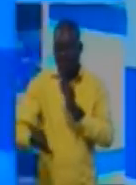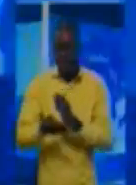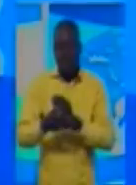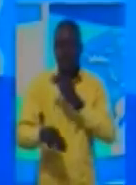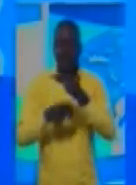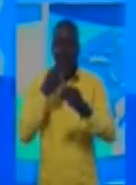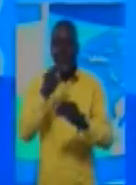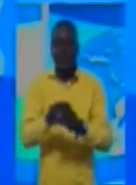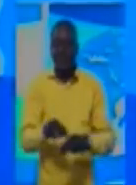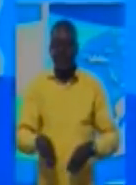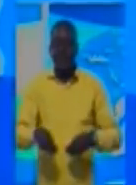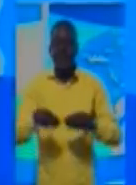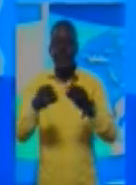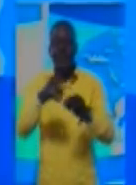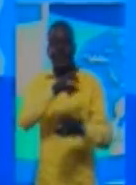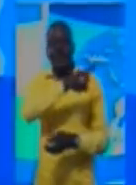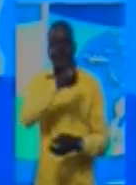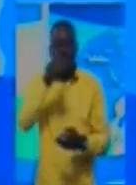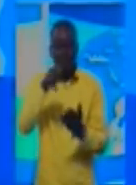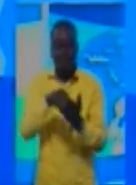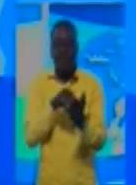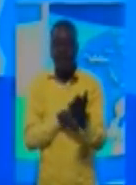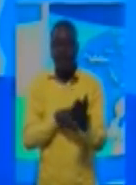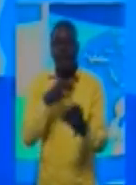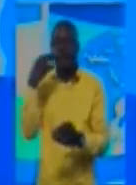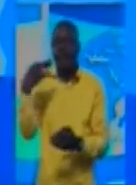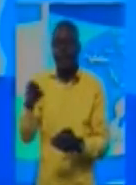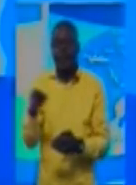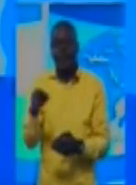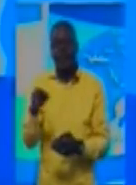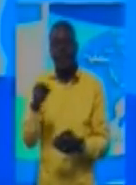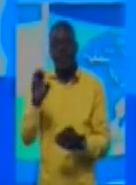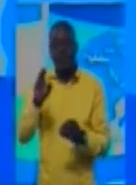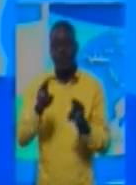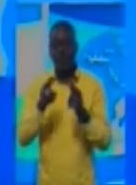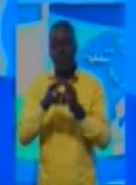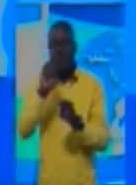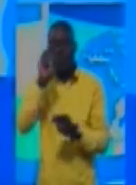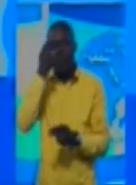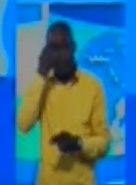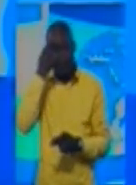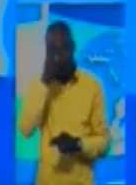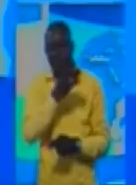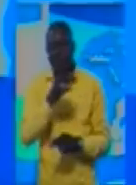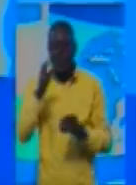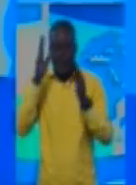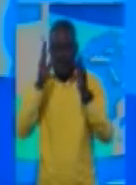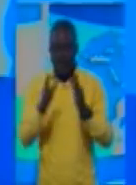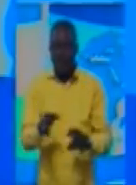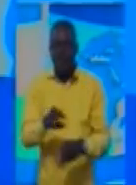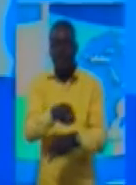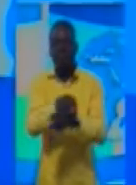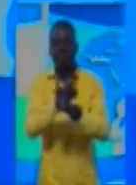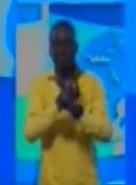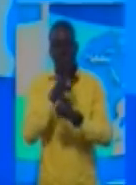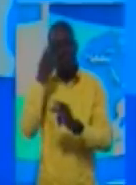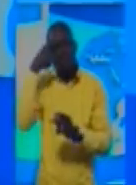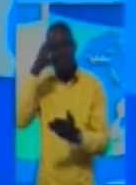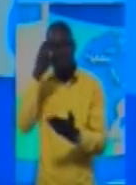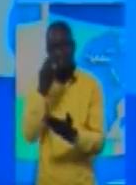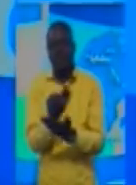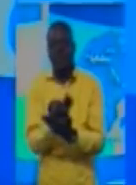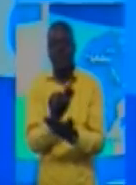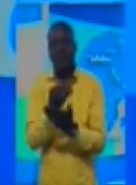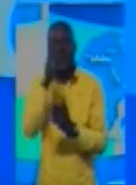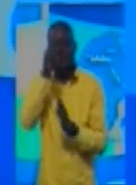qui accorde 100 milliards de francs CFA au gouvernement burkinabé en guise de prêt pour le financement du